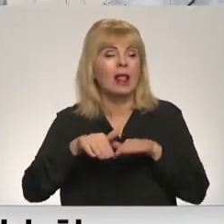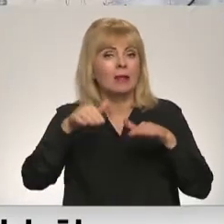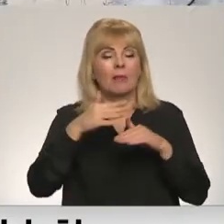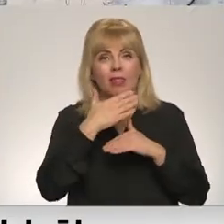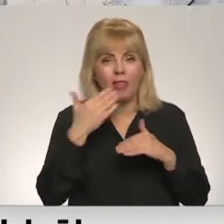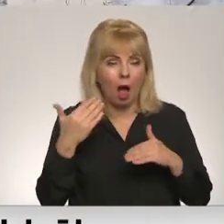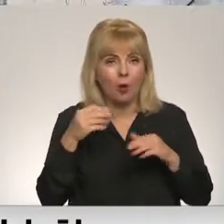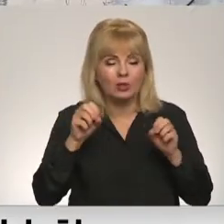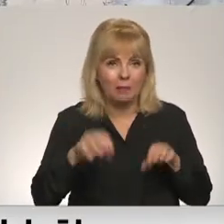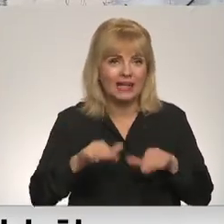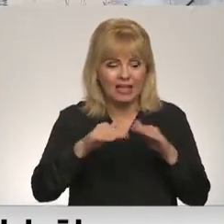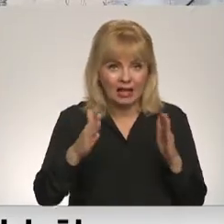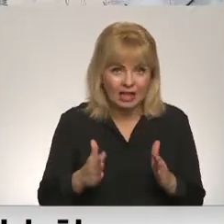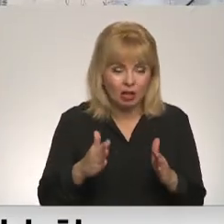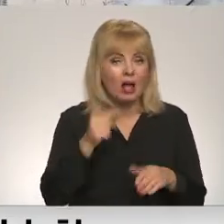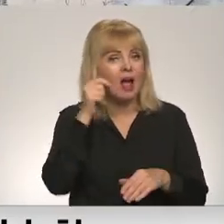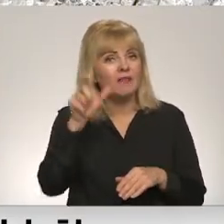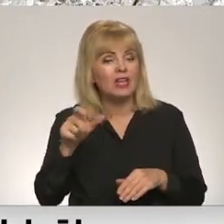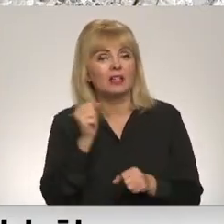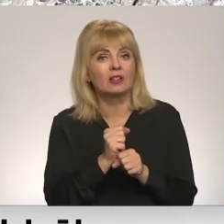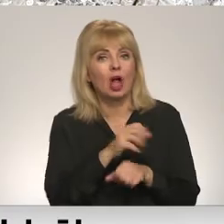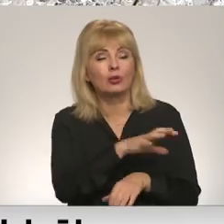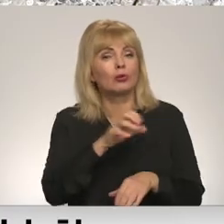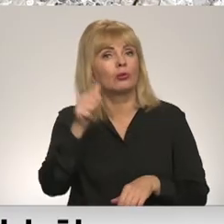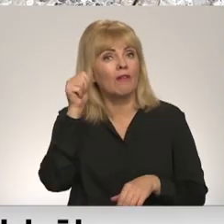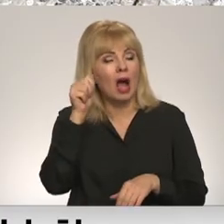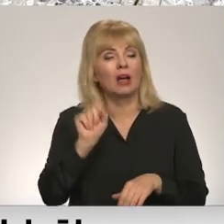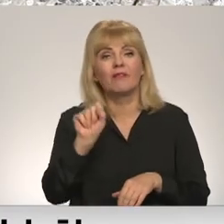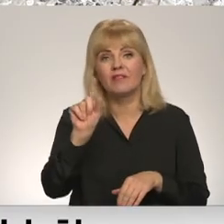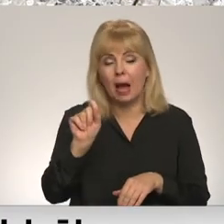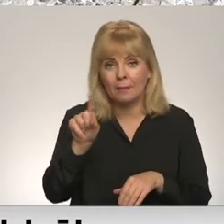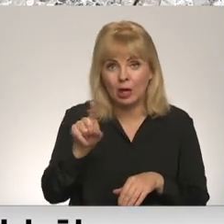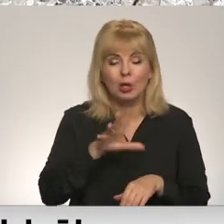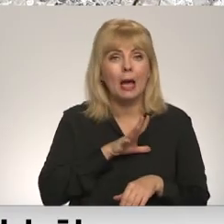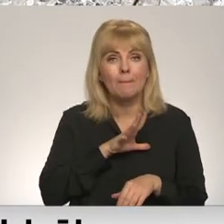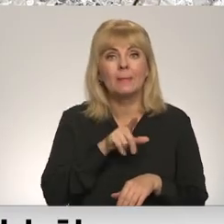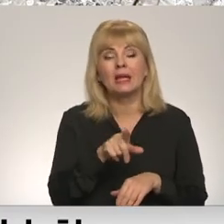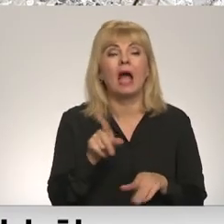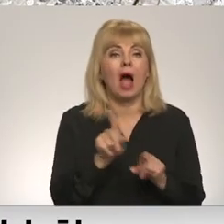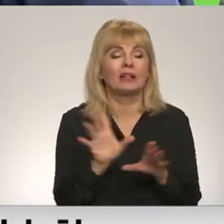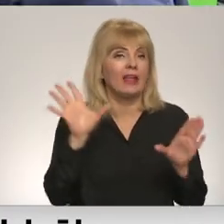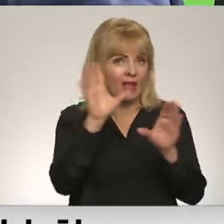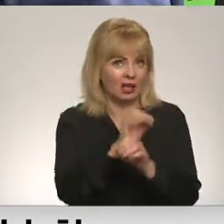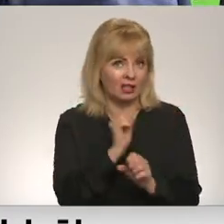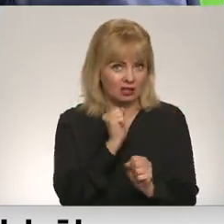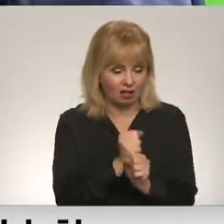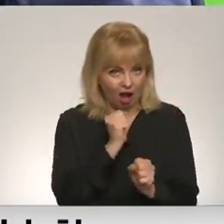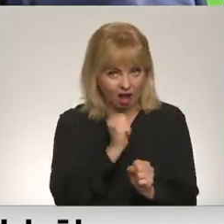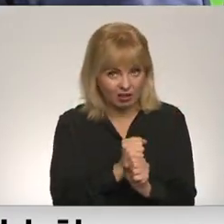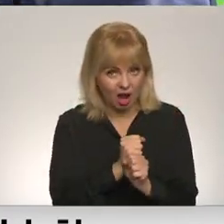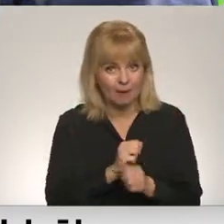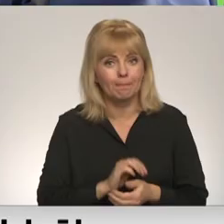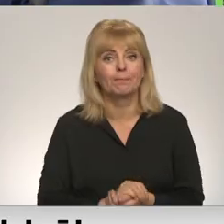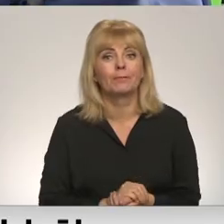kāpis. Vīri stāst, ka ūdens sūknis darbojas jau no vakardienas 11. Tas bijis ieslēgts arī naktī.